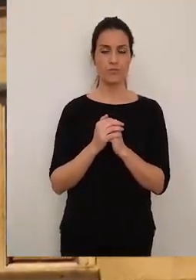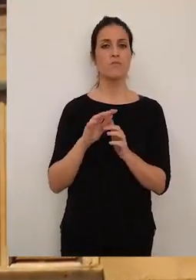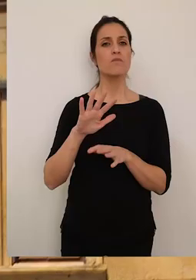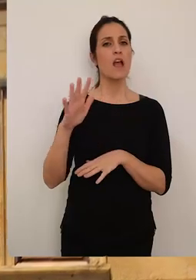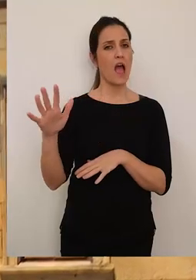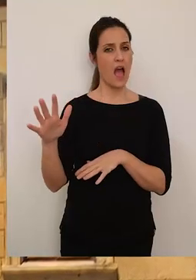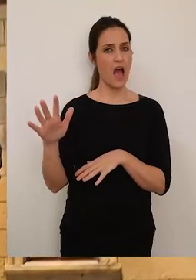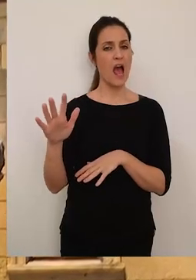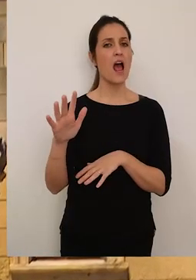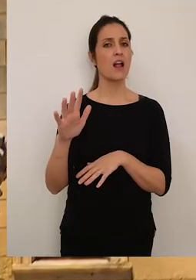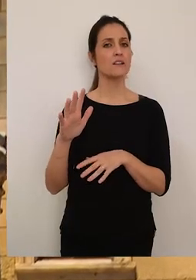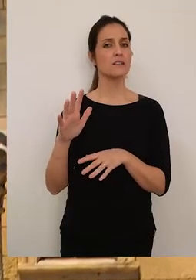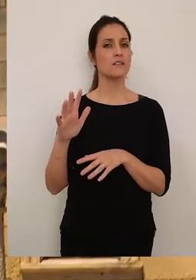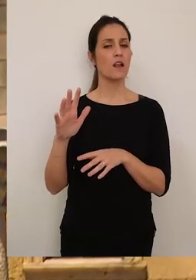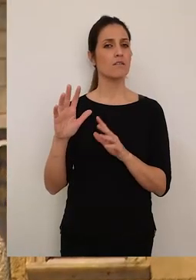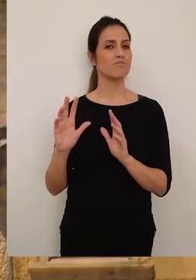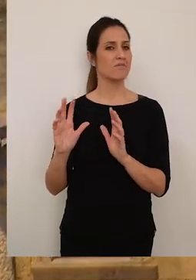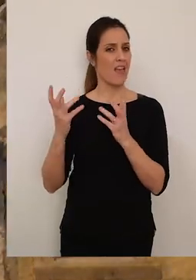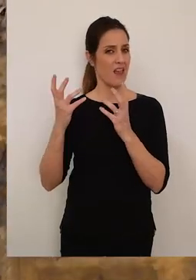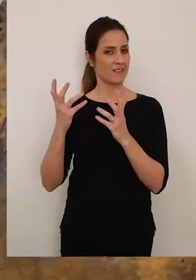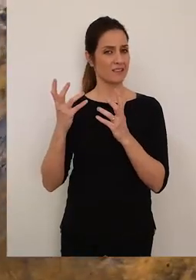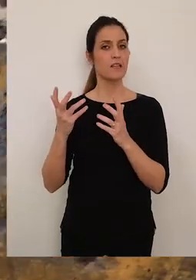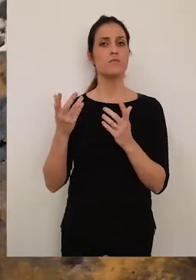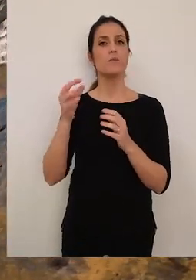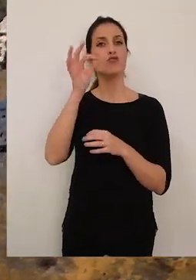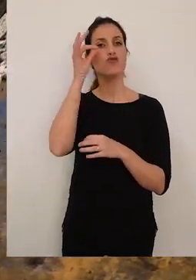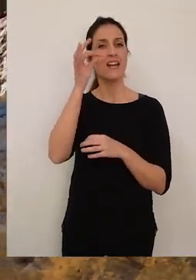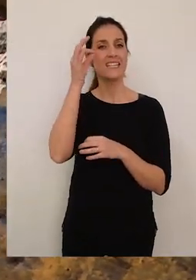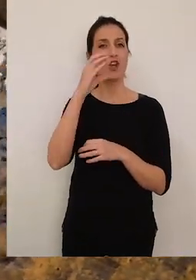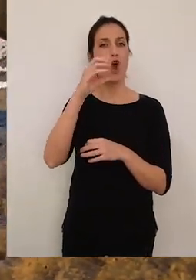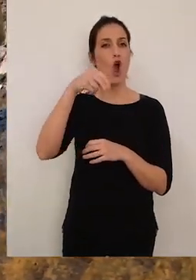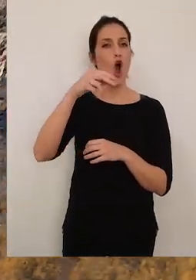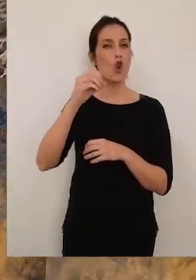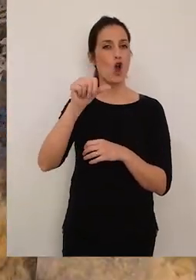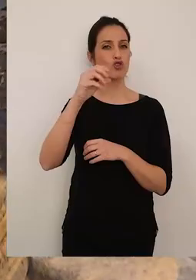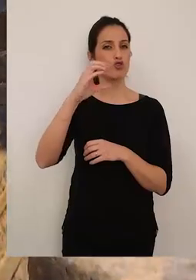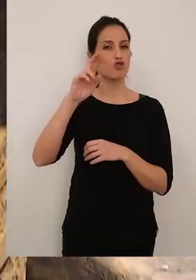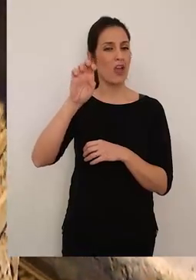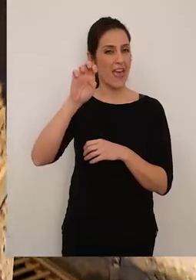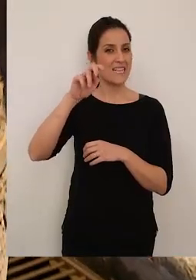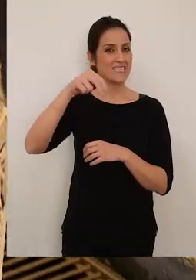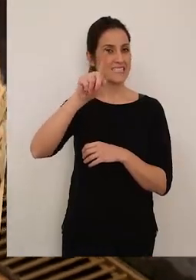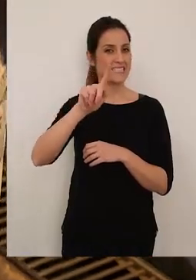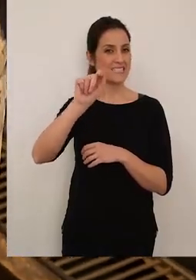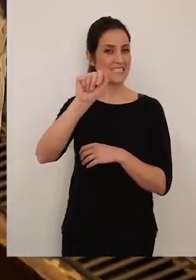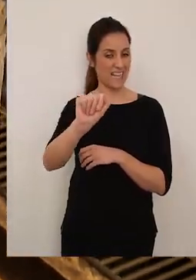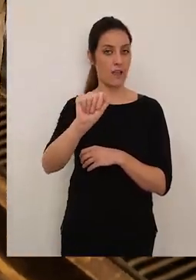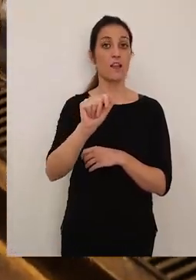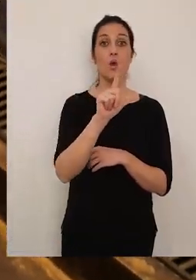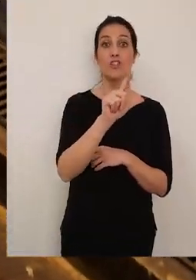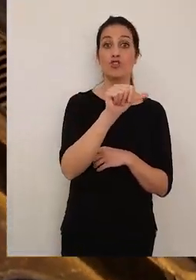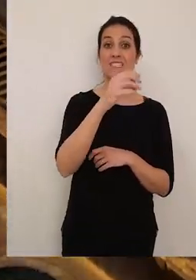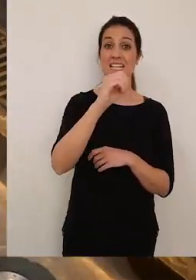Altre suggestioni concettuali si riscontrano nel Giardino della Conoscenza, pezzo realizzato da Luigi Scardino su disegno